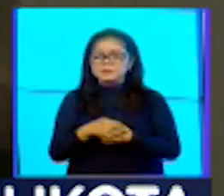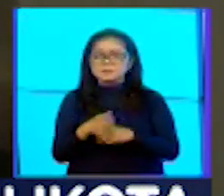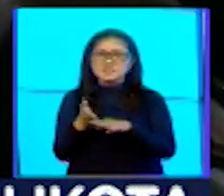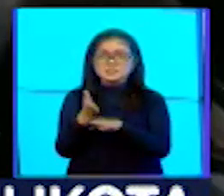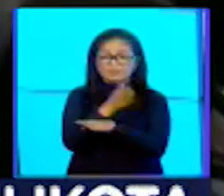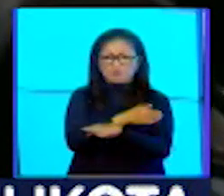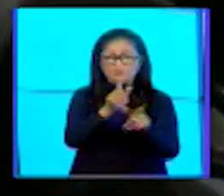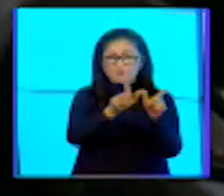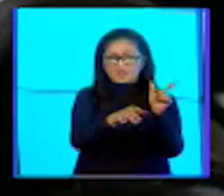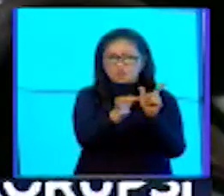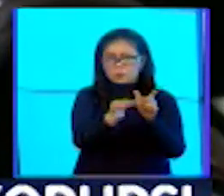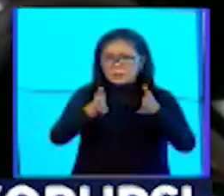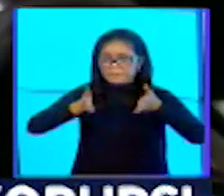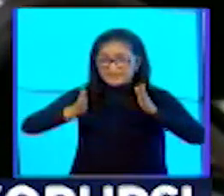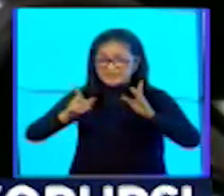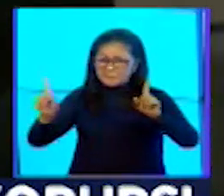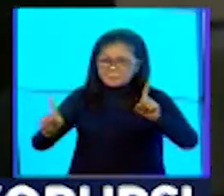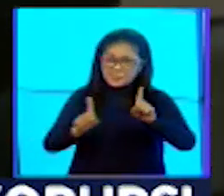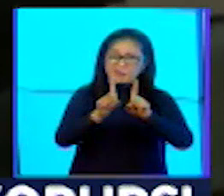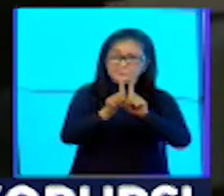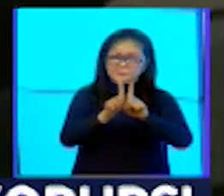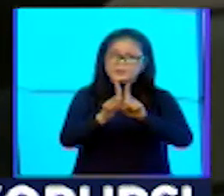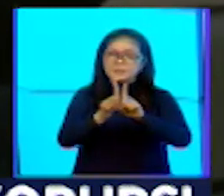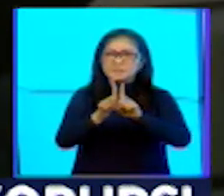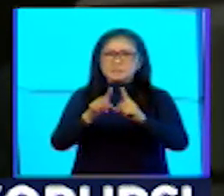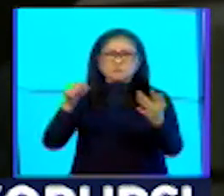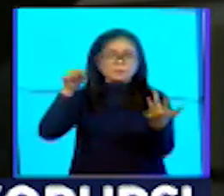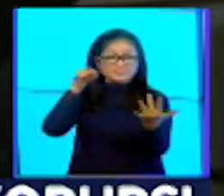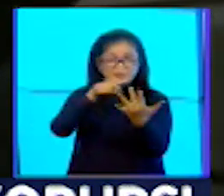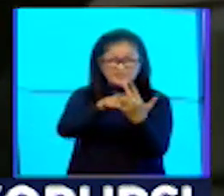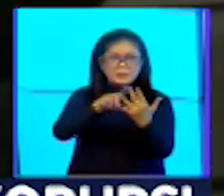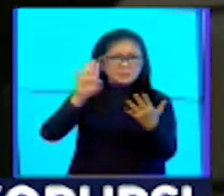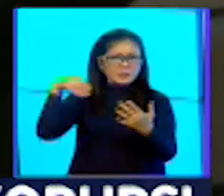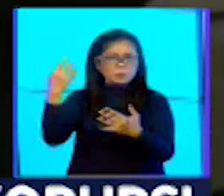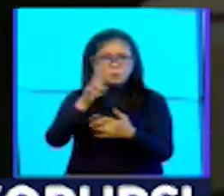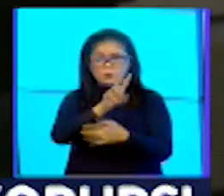Wali Kota Medan yang mendampingi Zulmi Eldin dalam Pilkada Medan tahun 2015.